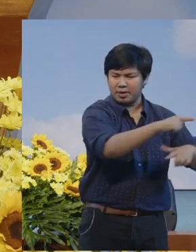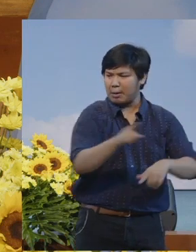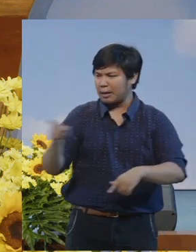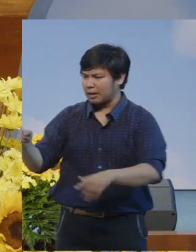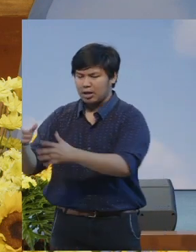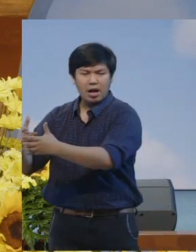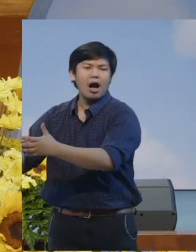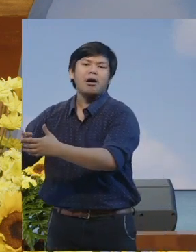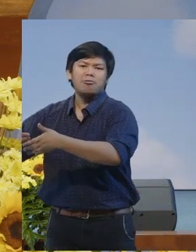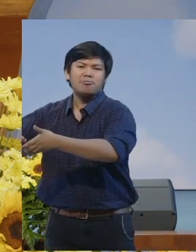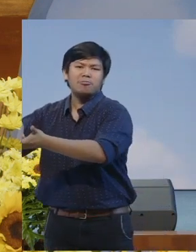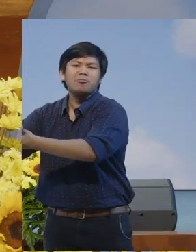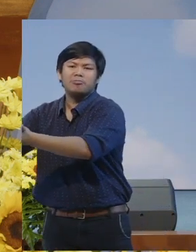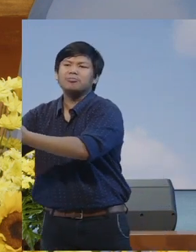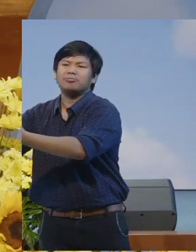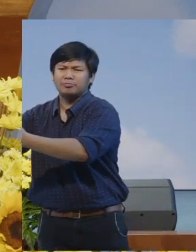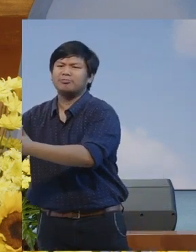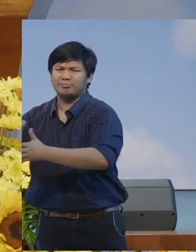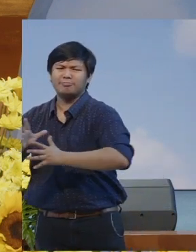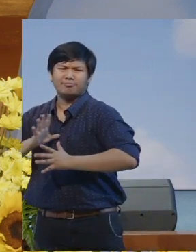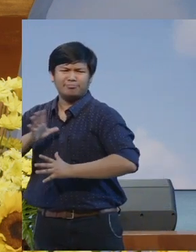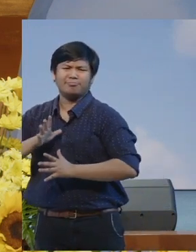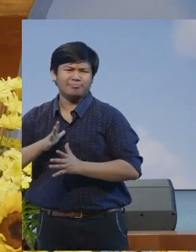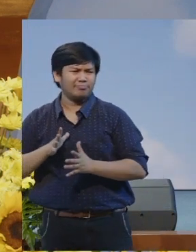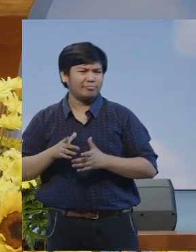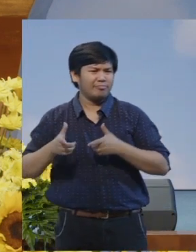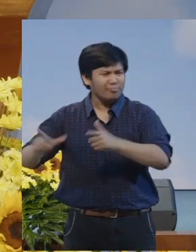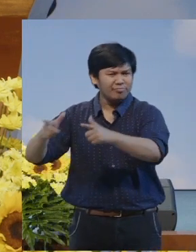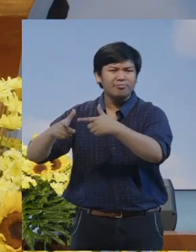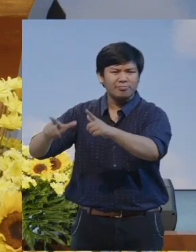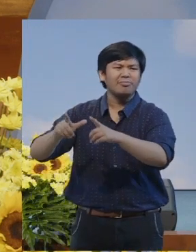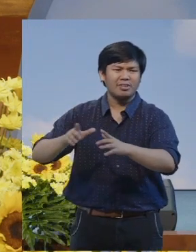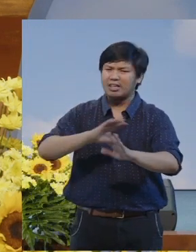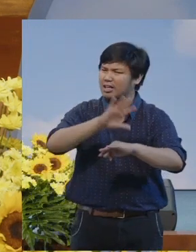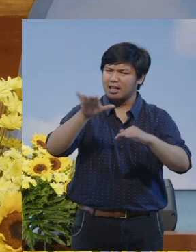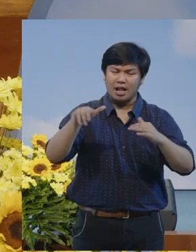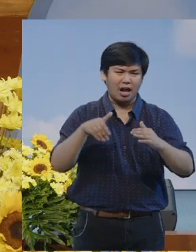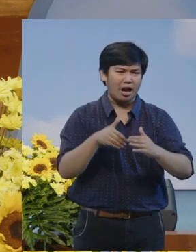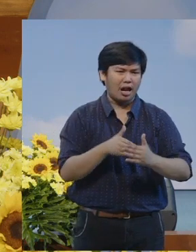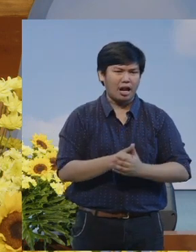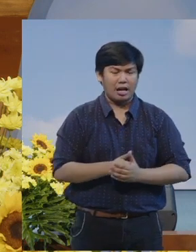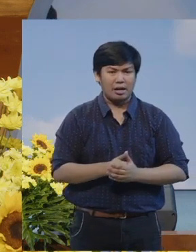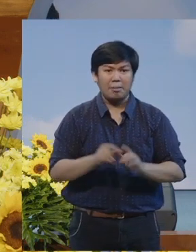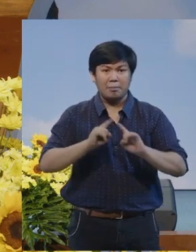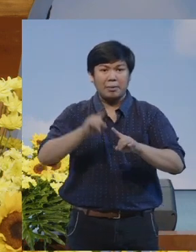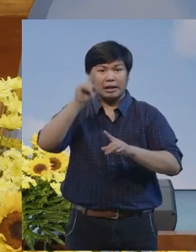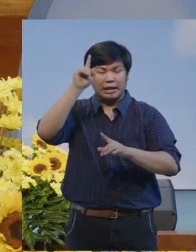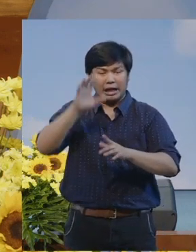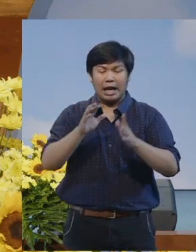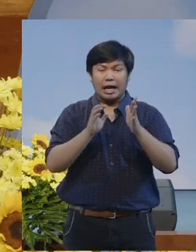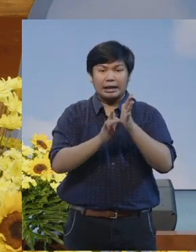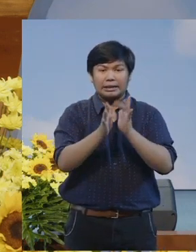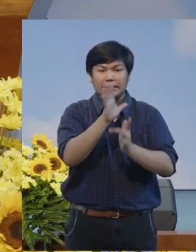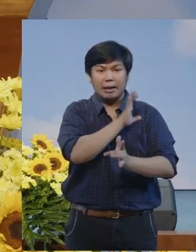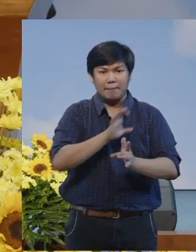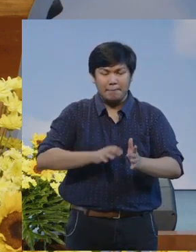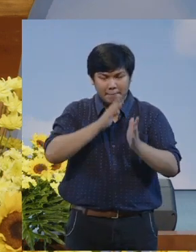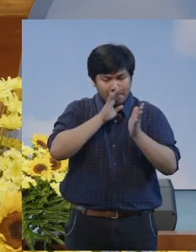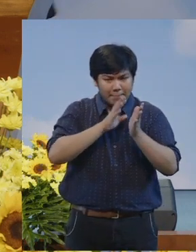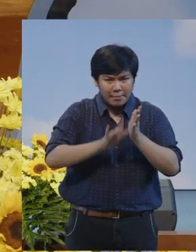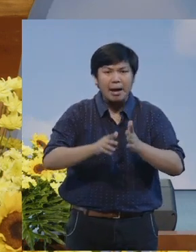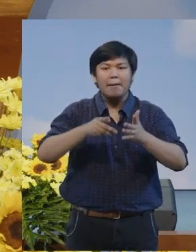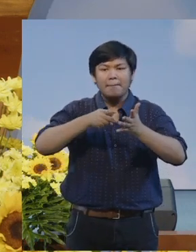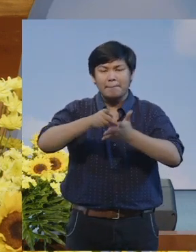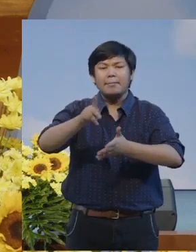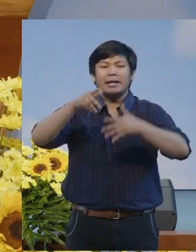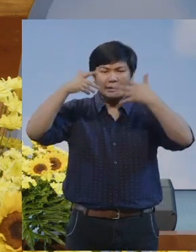ay pwede sapagkat pinatawad na tayo ng Panginoong Hesus dahil binuhusan ang kanyang dugo para sa pagbabayad ng ating kasalanan,